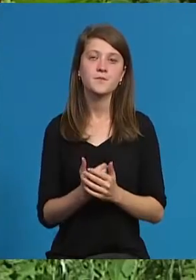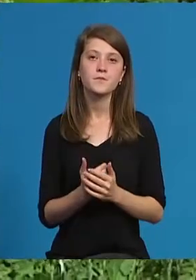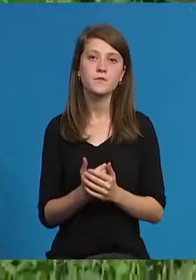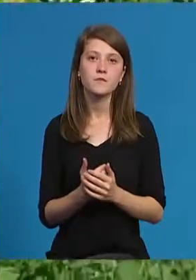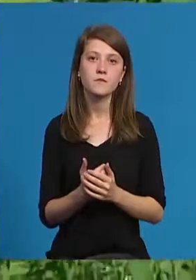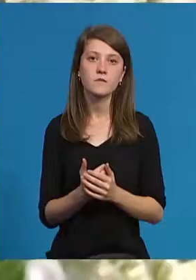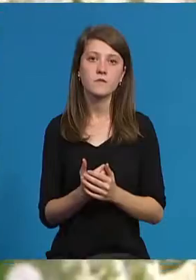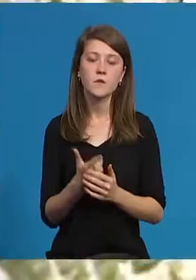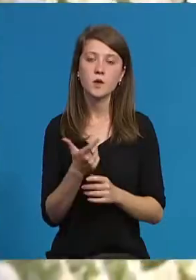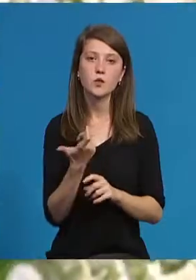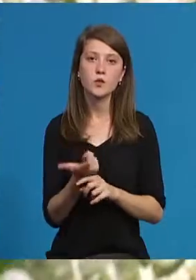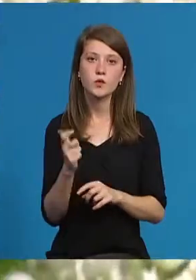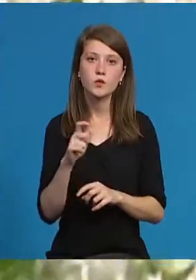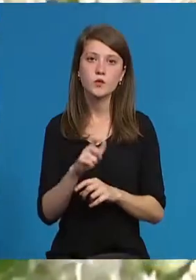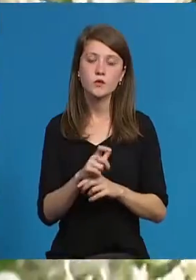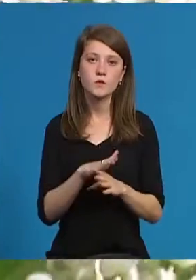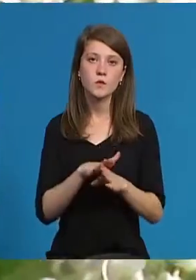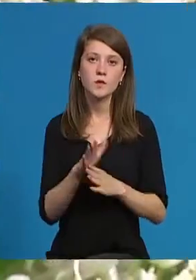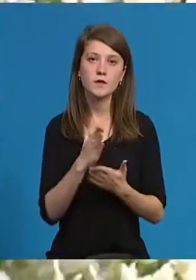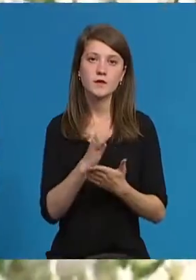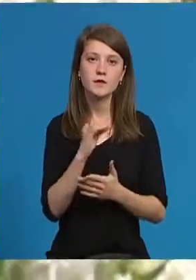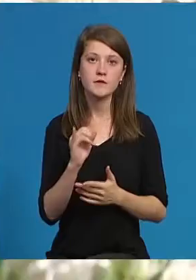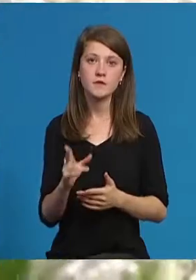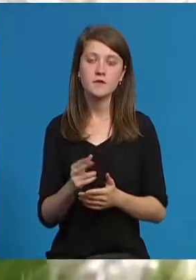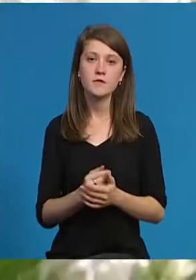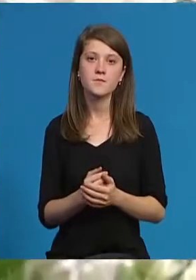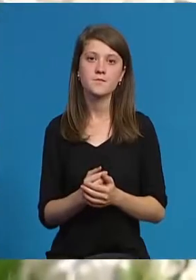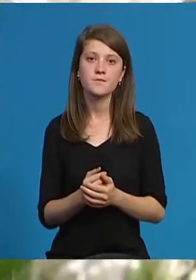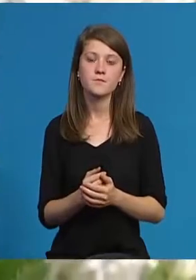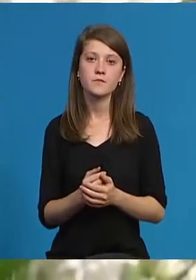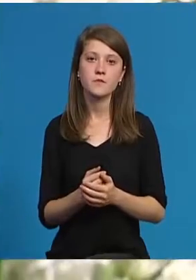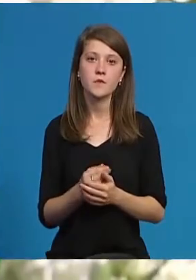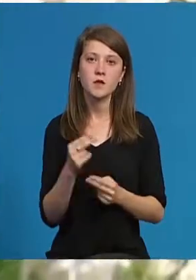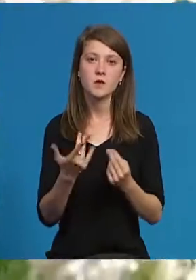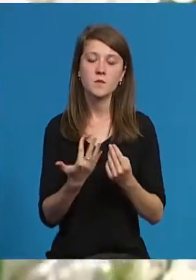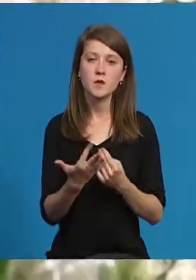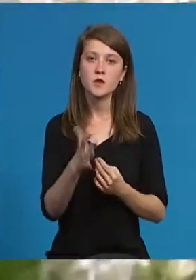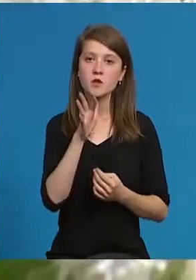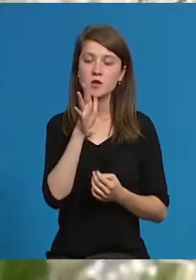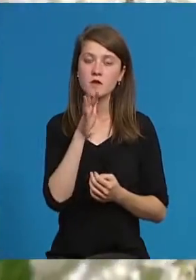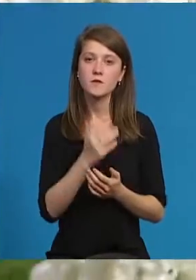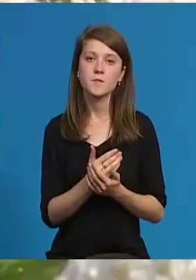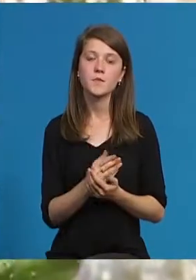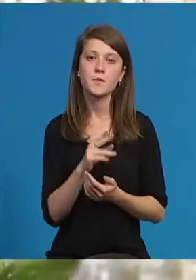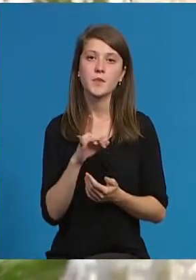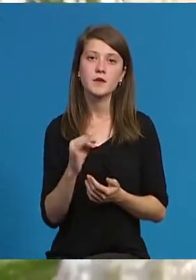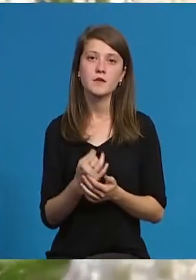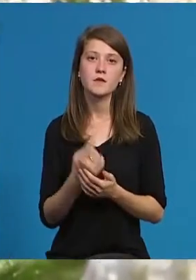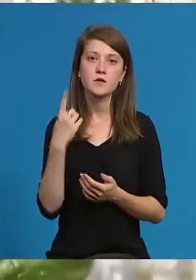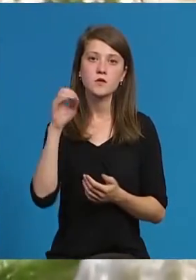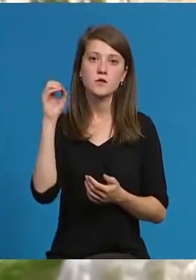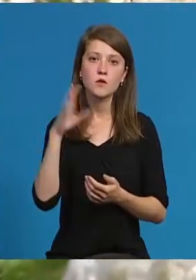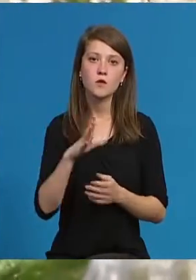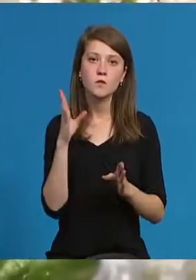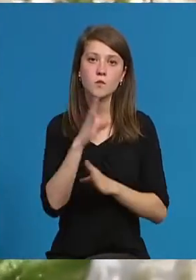вони дуже соковиті, якщо ви зламаєте, і сік потрапить на руку. Через певний час, особливо при сонячній